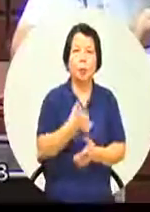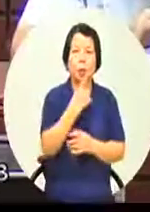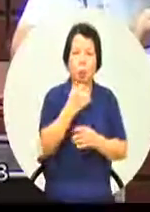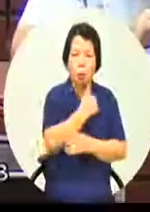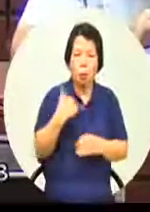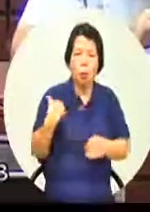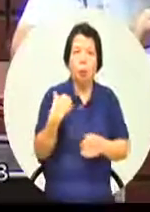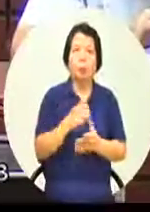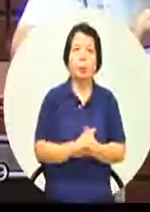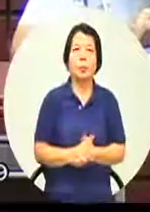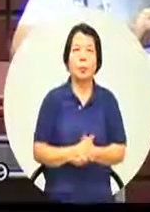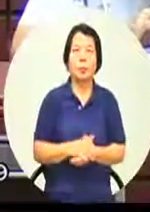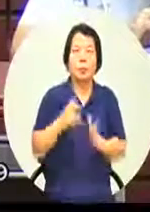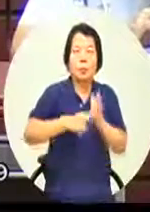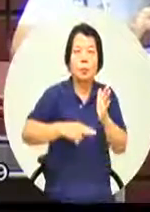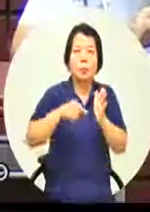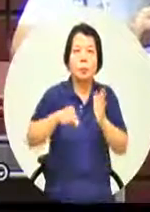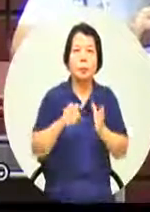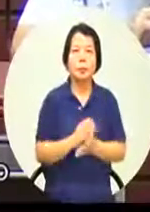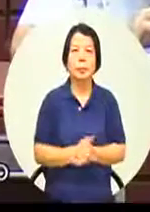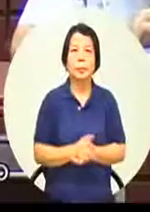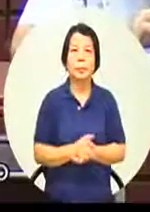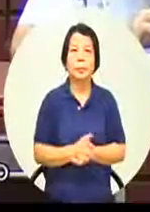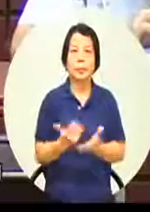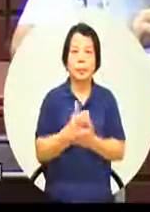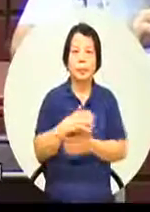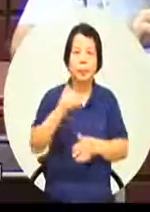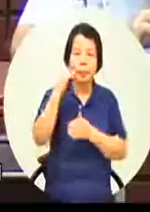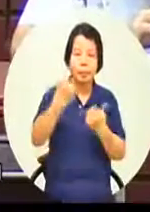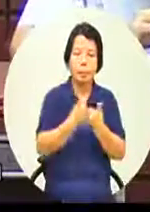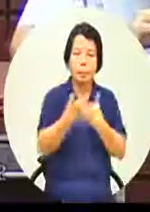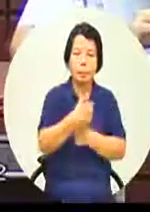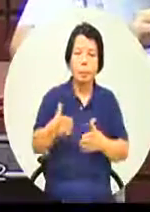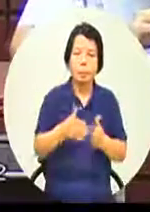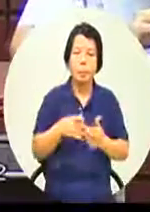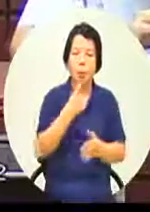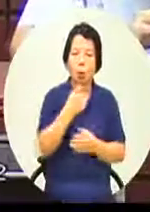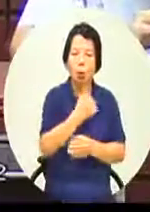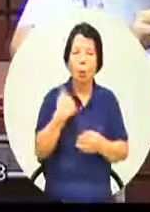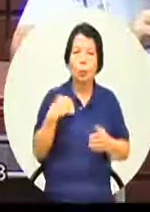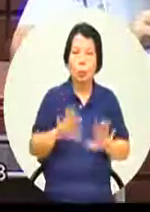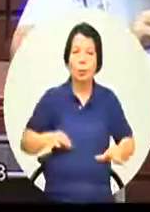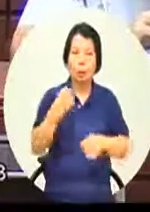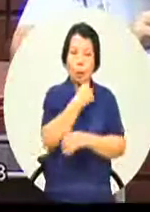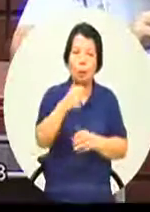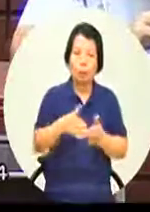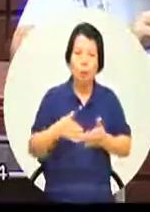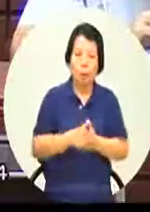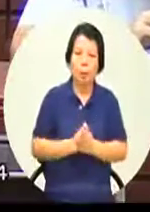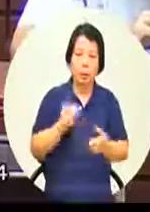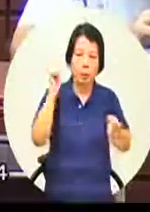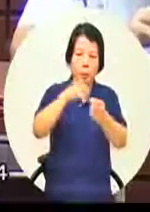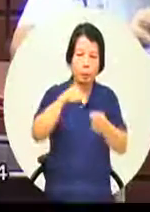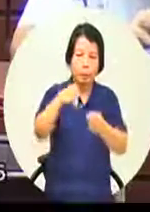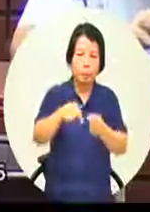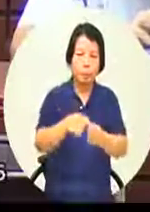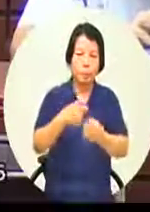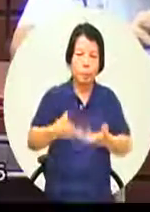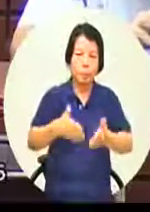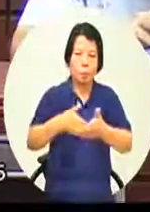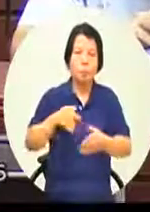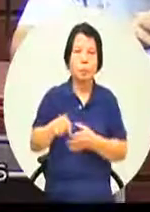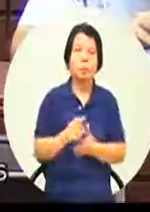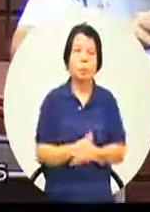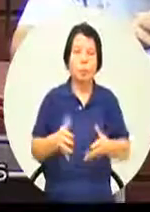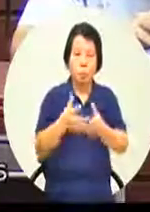方面，比如说刚刚那个高员所讲，利人产业确实是台湾应该发展的一个方向啦。但是就是说，有